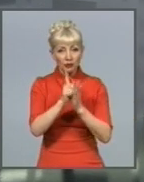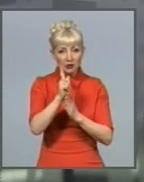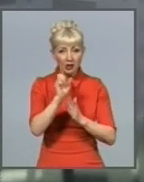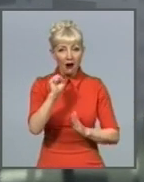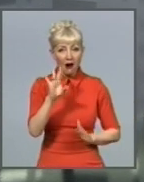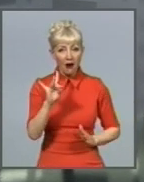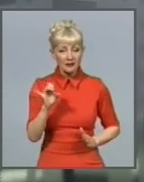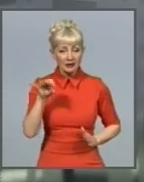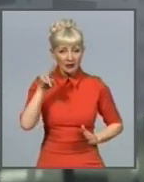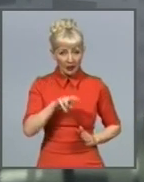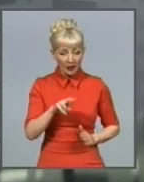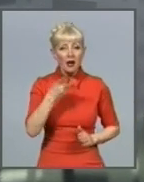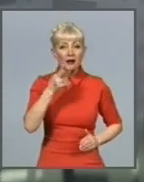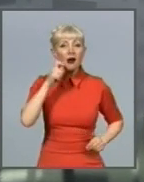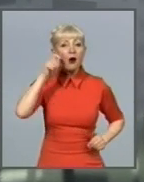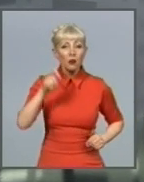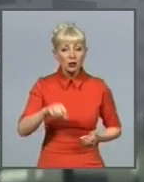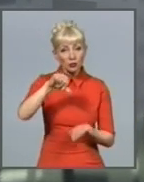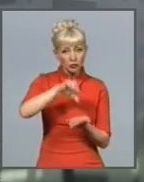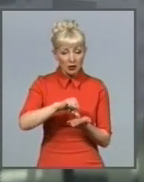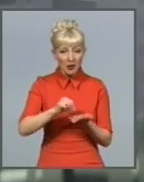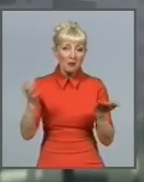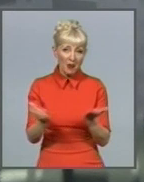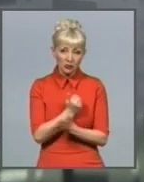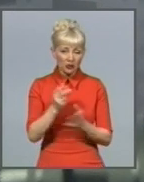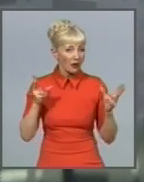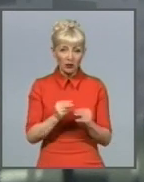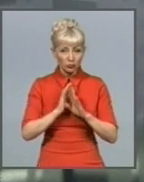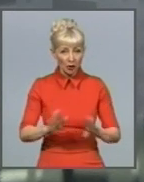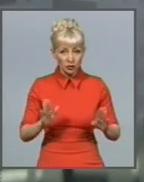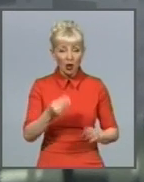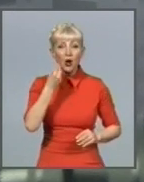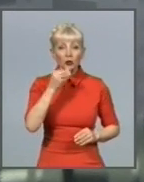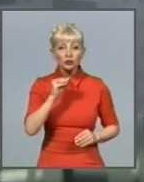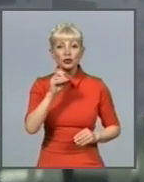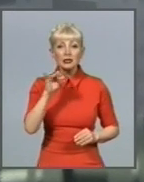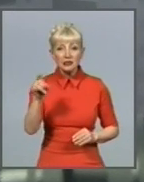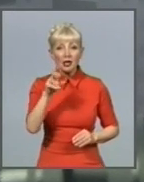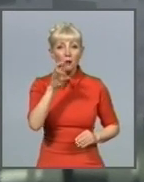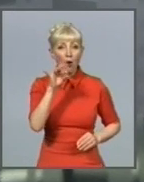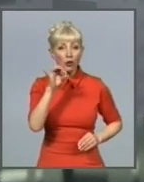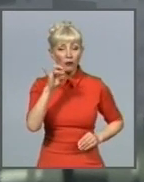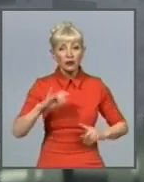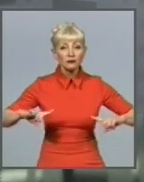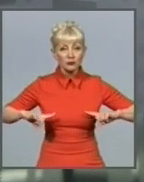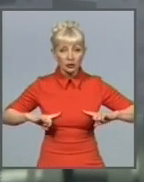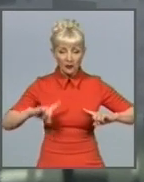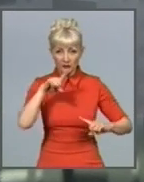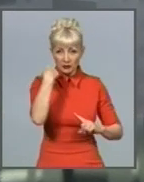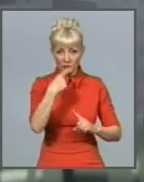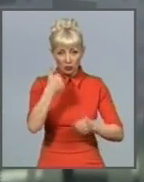для украинских участников получился неудачным. Лучший из них Роман Боровик финишировал в индивидуальной гонке